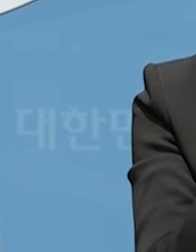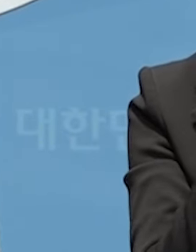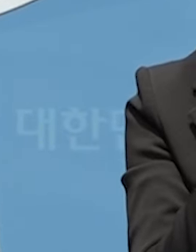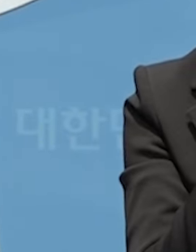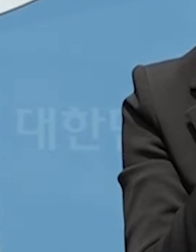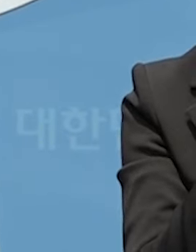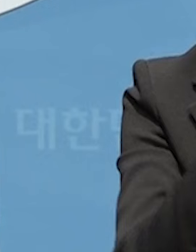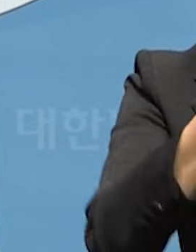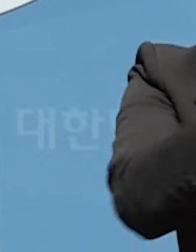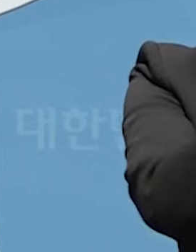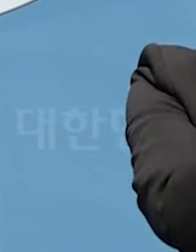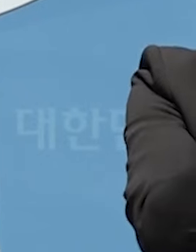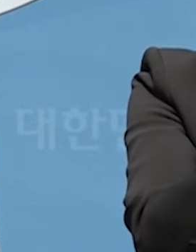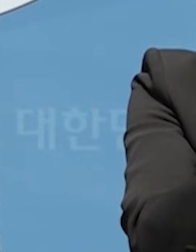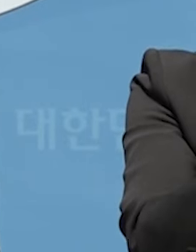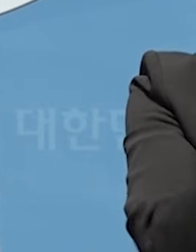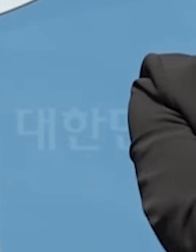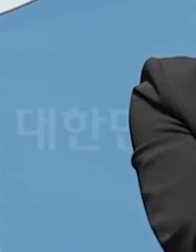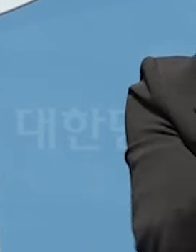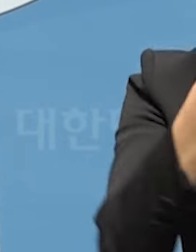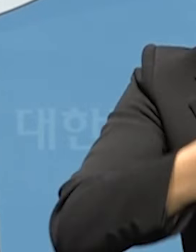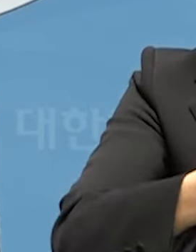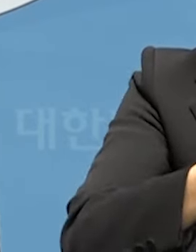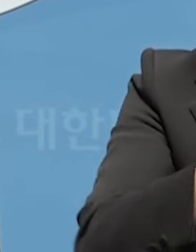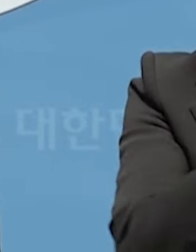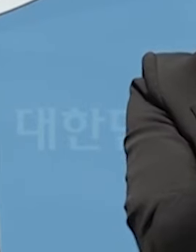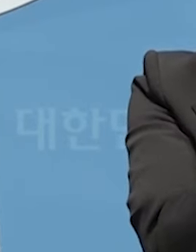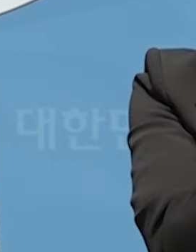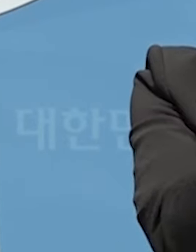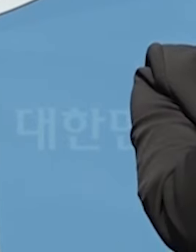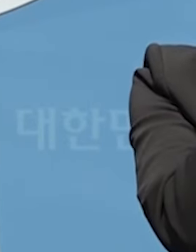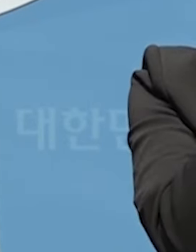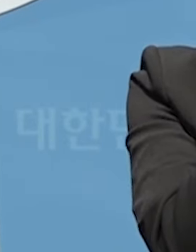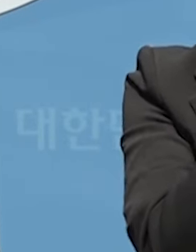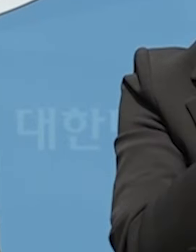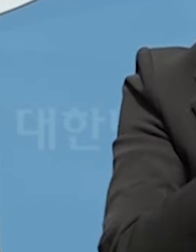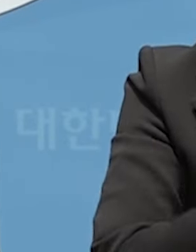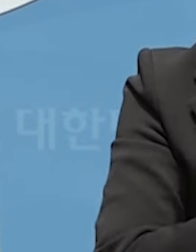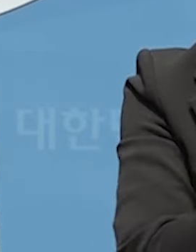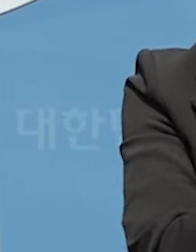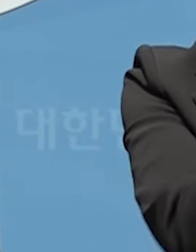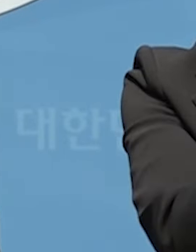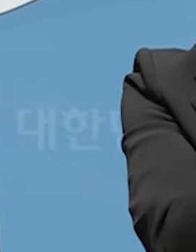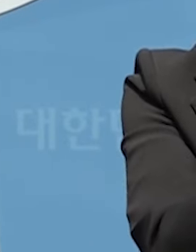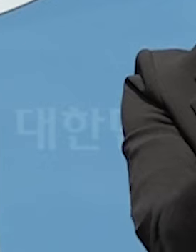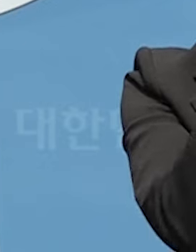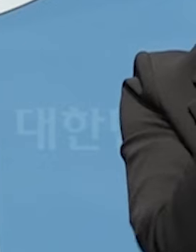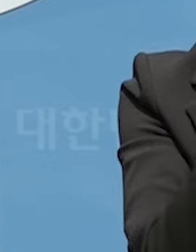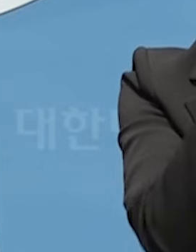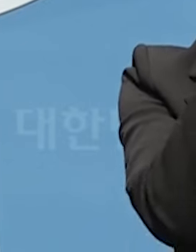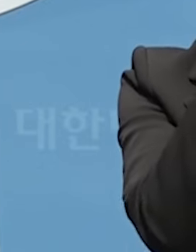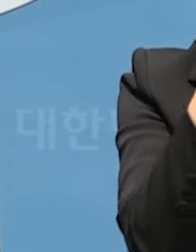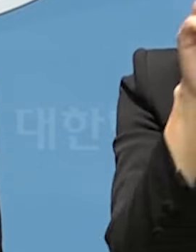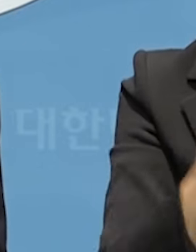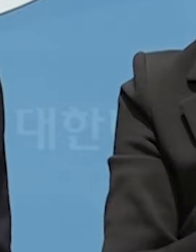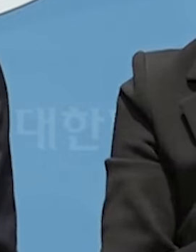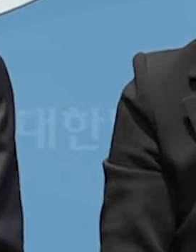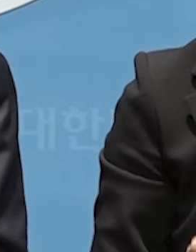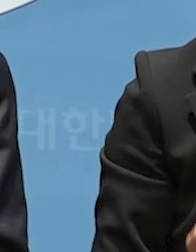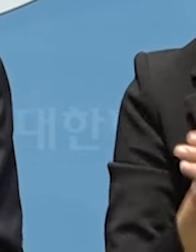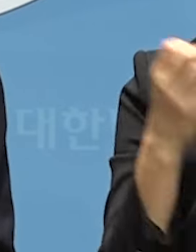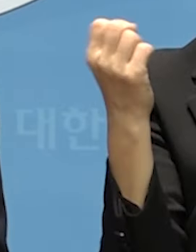불리한 계약 조건을 제시하며 임차인을 불안하게 하고 불공정한 이득을 추구하는 상황이 반복되고